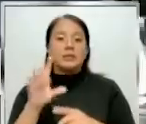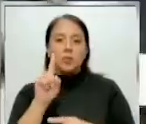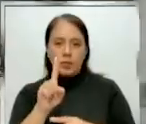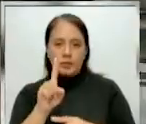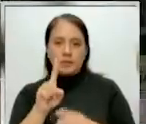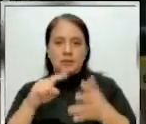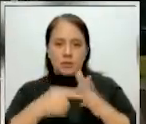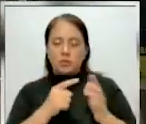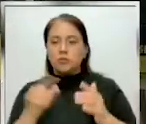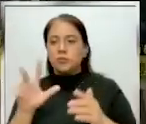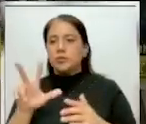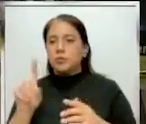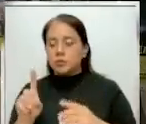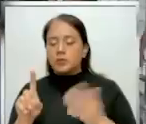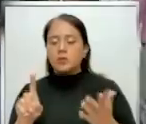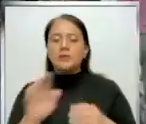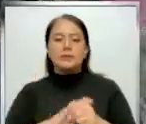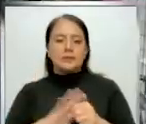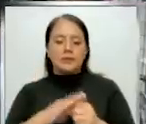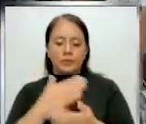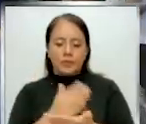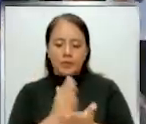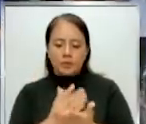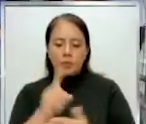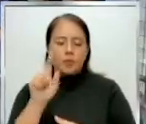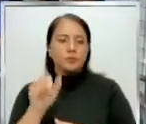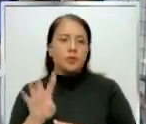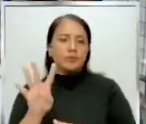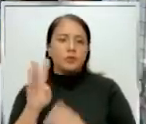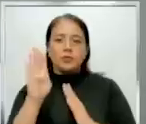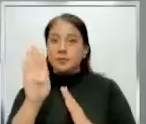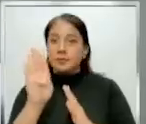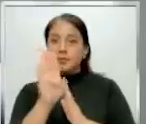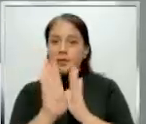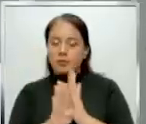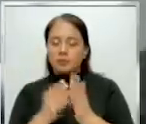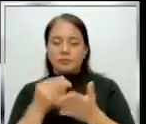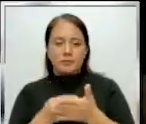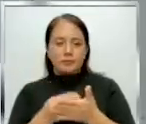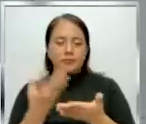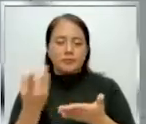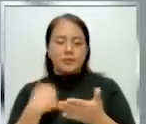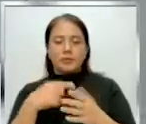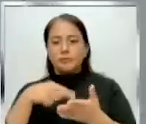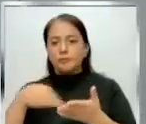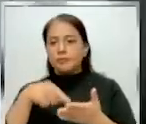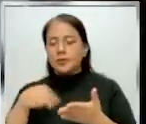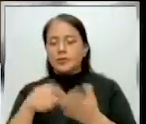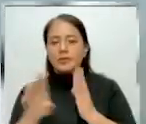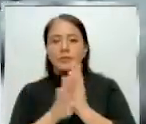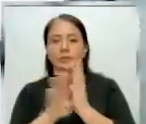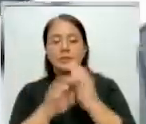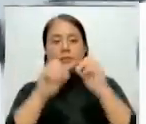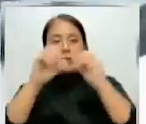May sapat na pondo para ang pamahalaan mula sa 1.4 billion pesos na pambayad sa mga bus consortium na kinontrata nila para